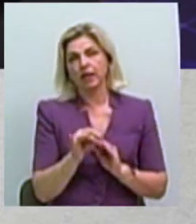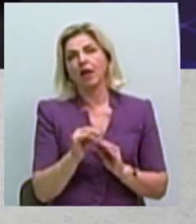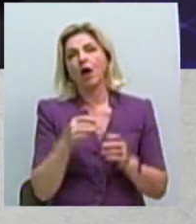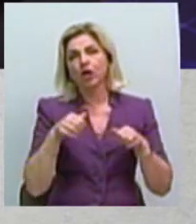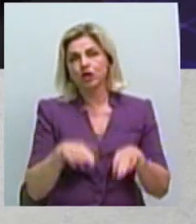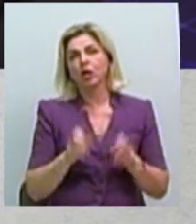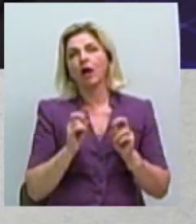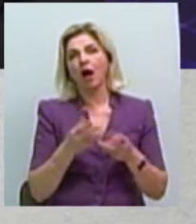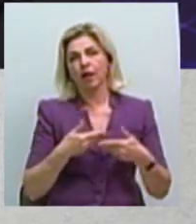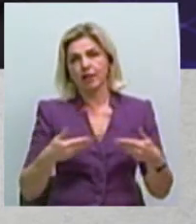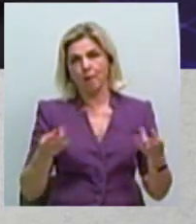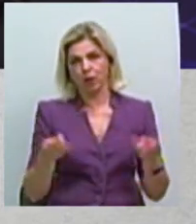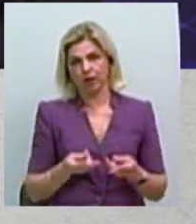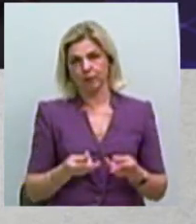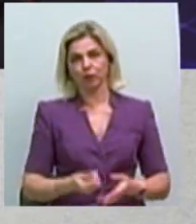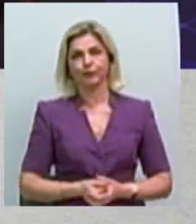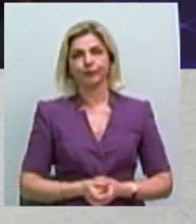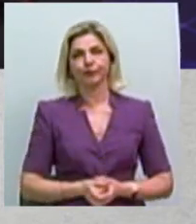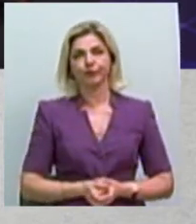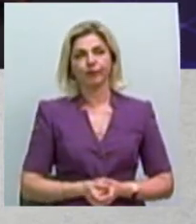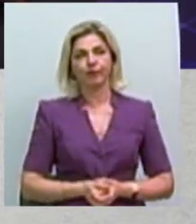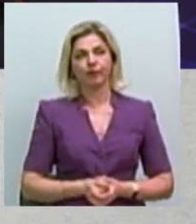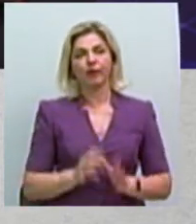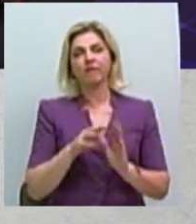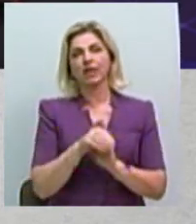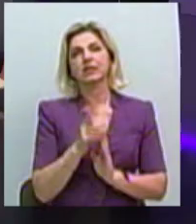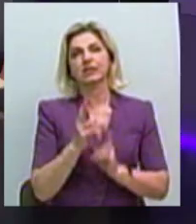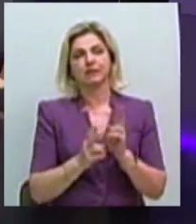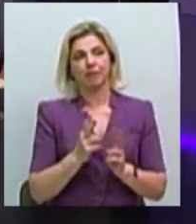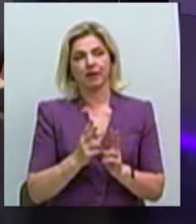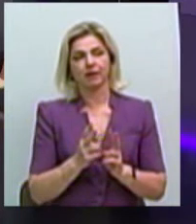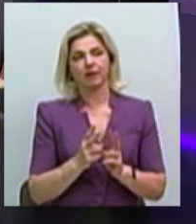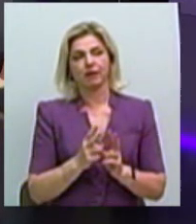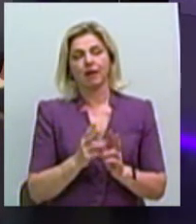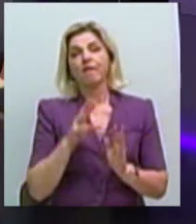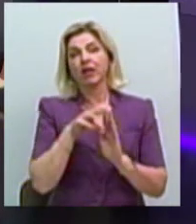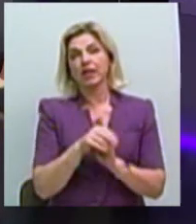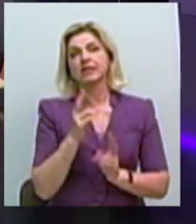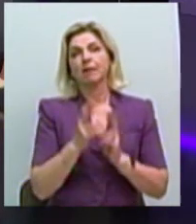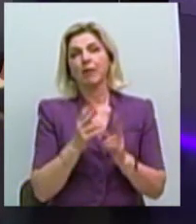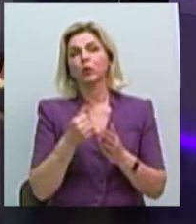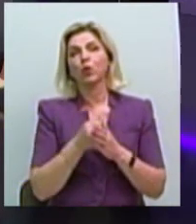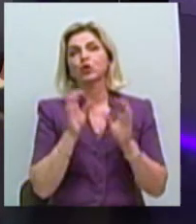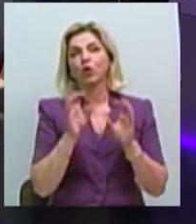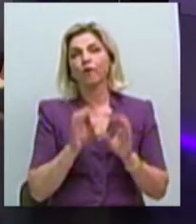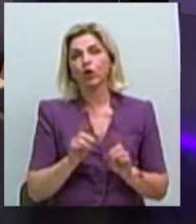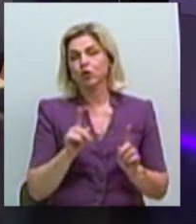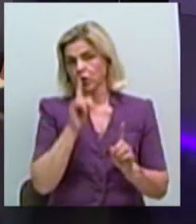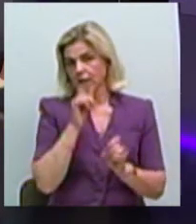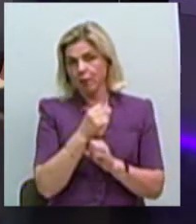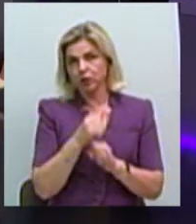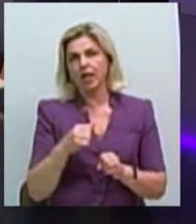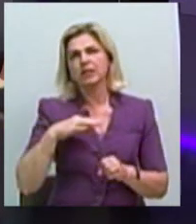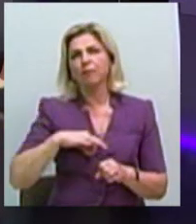потрібно. Тобто внесення змін до законодавства, внесення змін до законодавства таким чином, що унеможливість